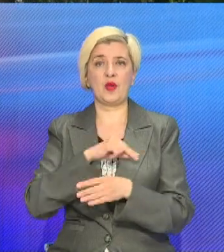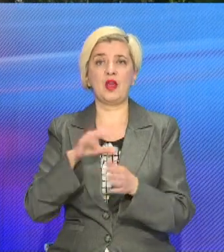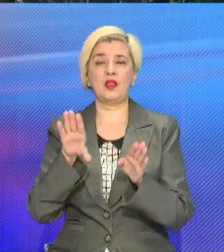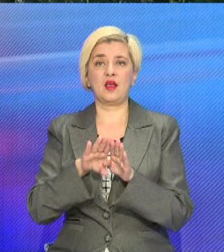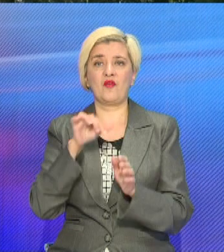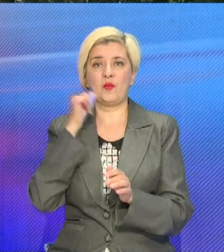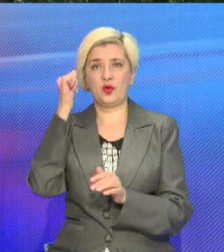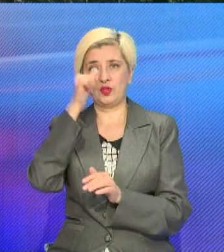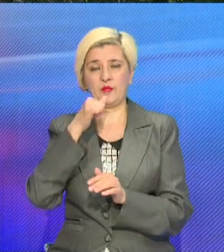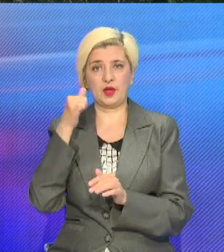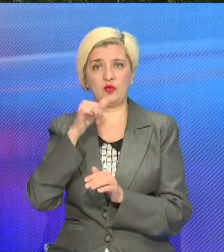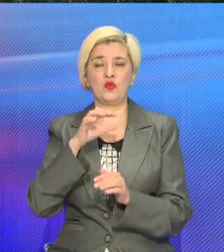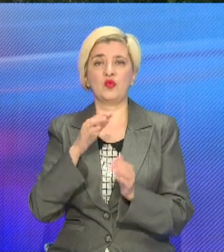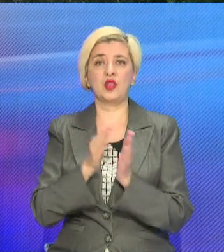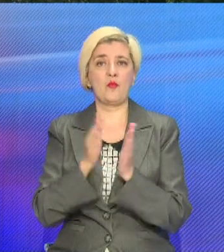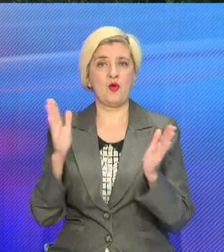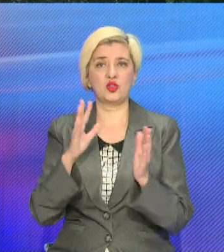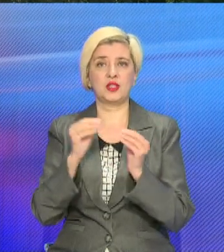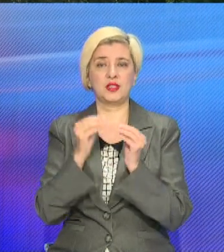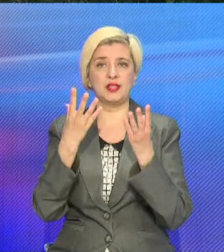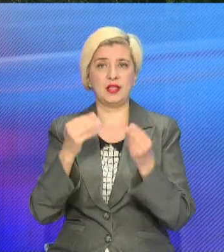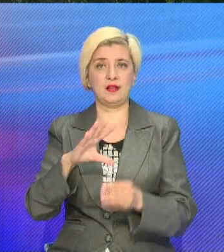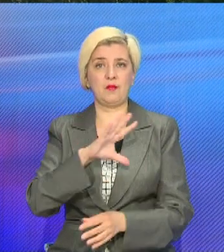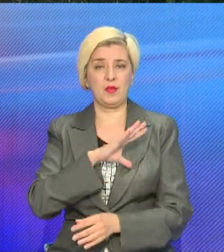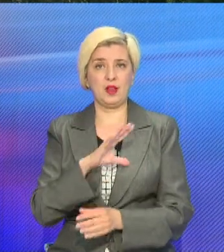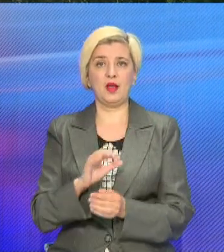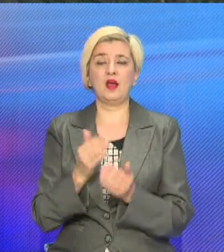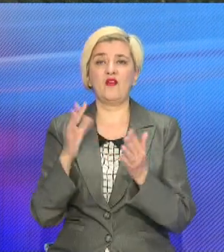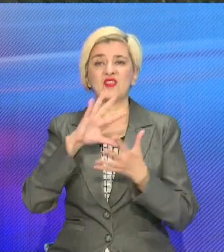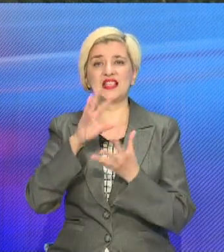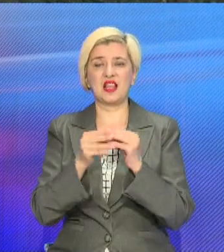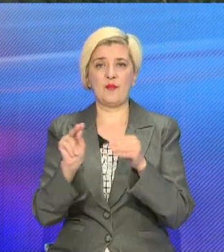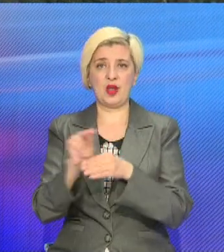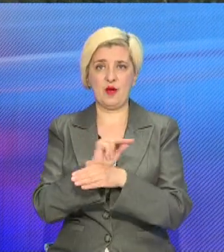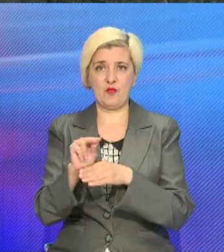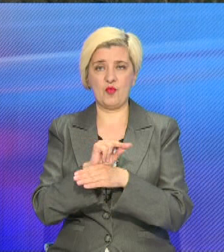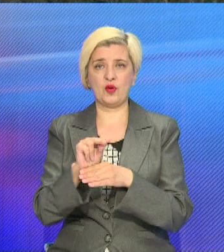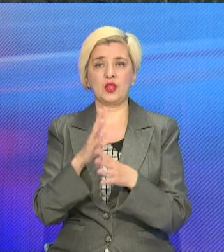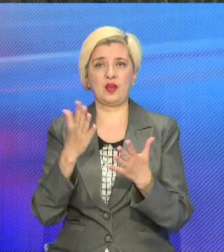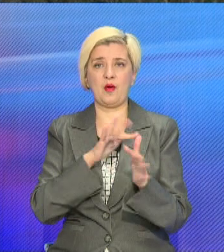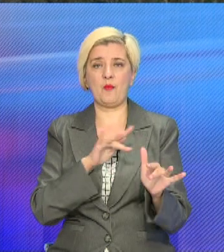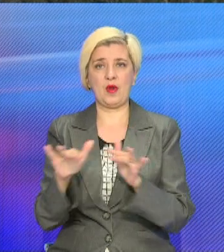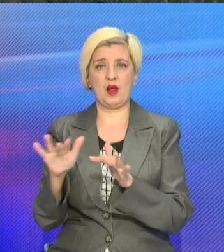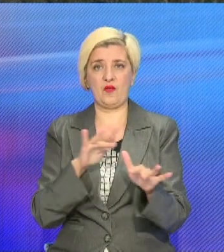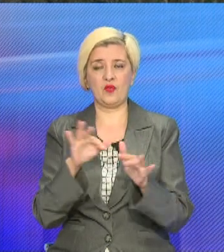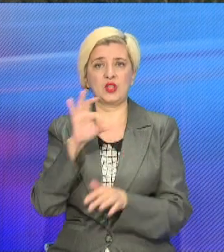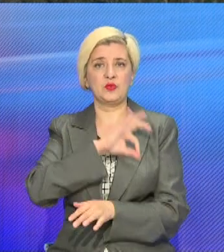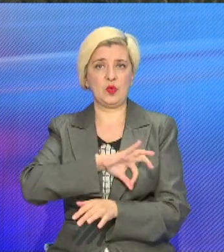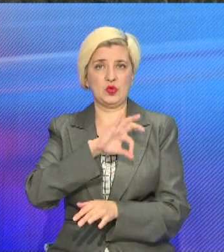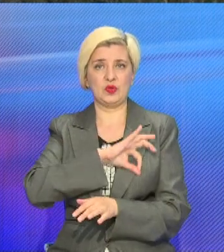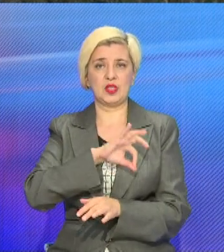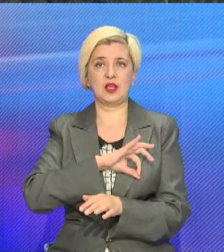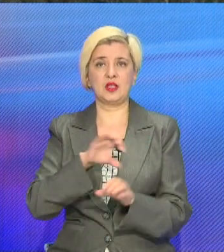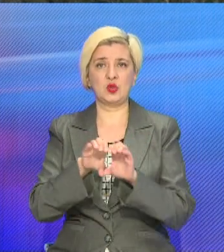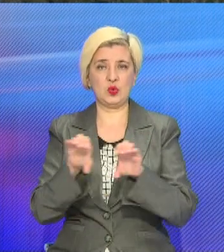не перавышала 10 сутак. У цэлым, што тычыцца рамонту і рэканструкцыі, якія праводзіць Гродна-энерга з выкарыстаннем ПІ-труб,